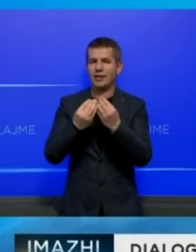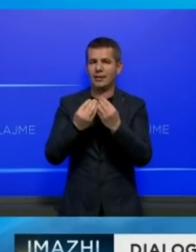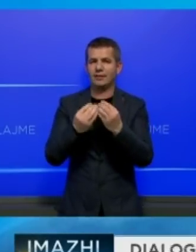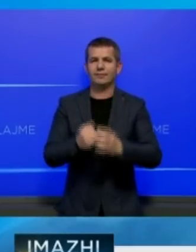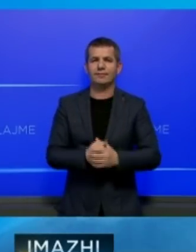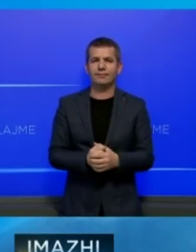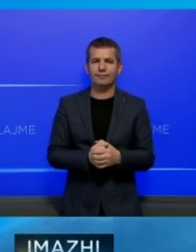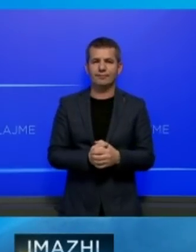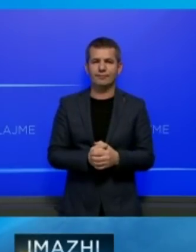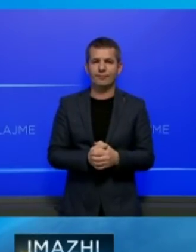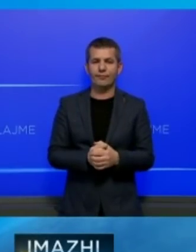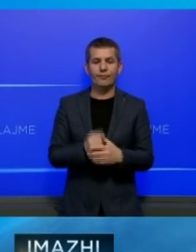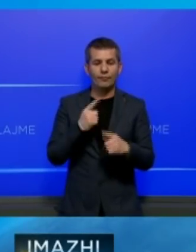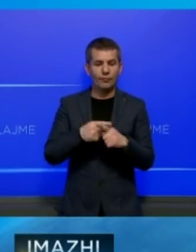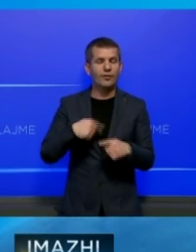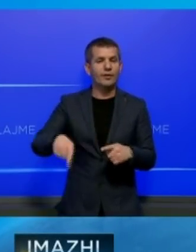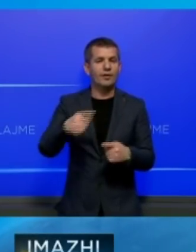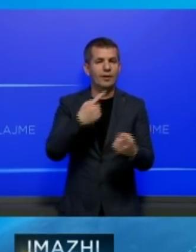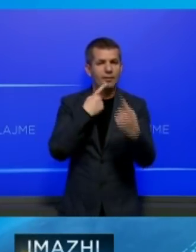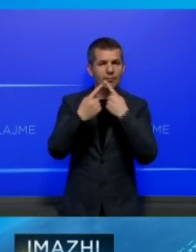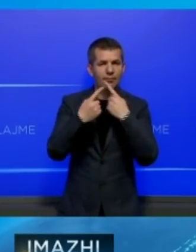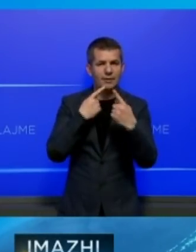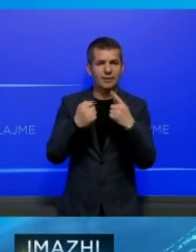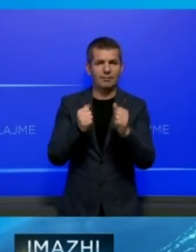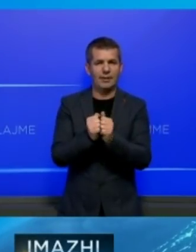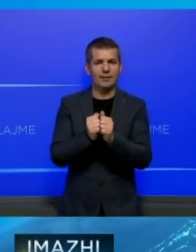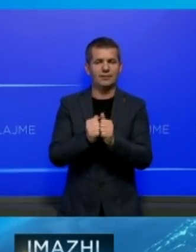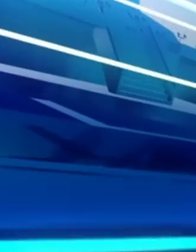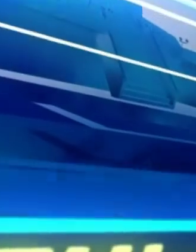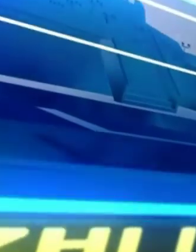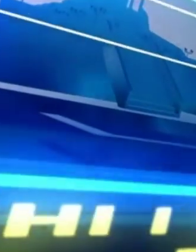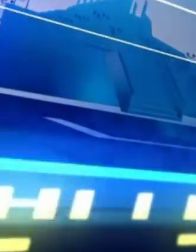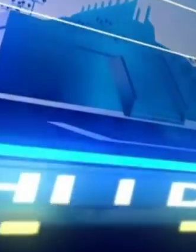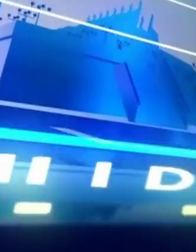edhe në tavolinën e bisedimeve.